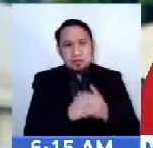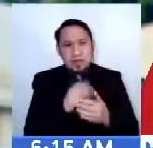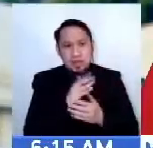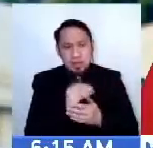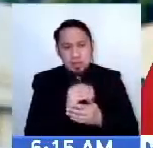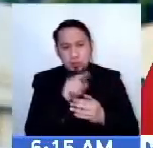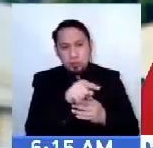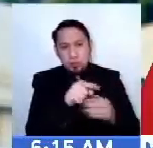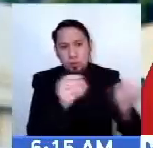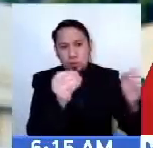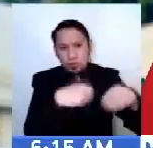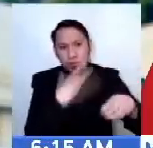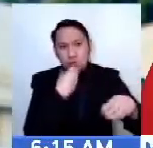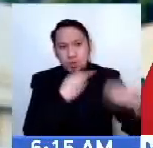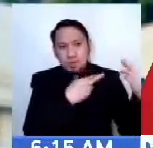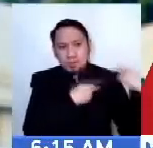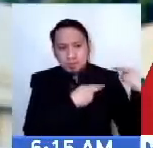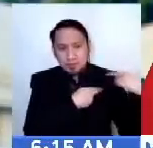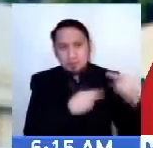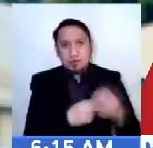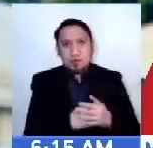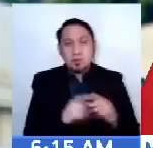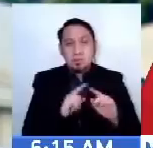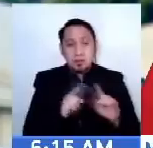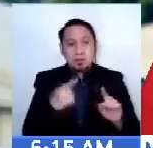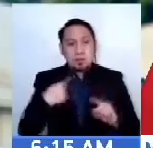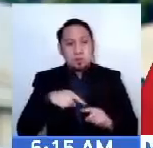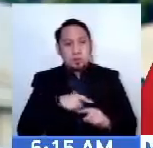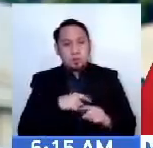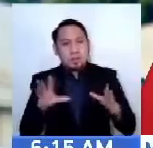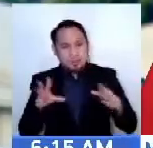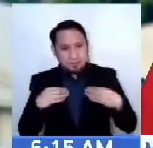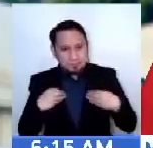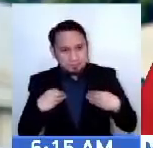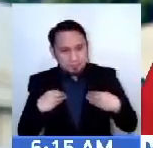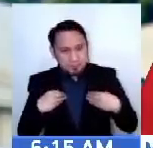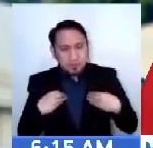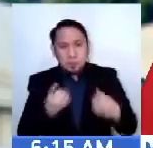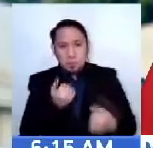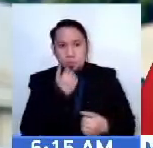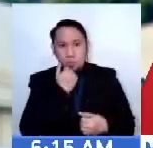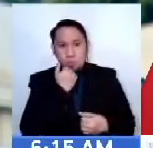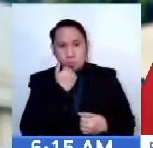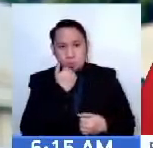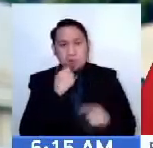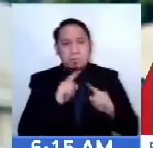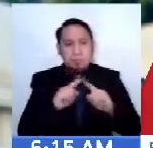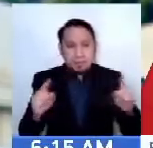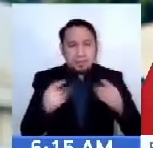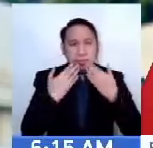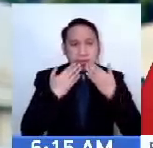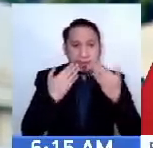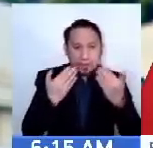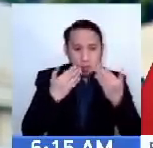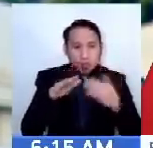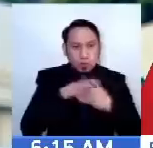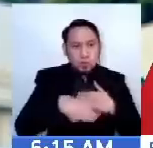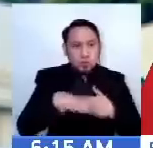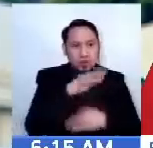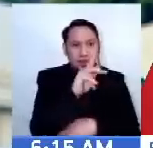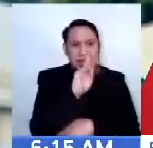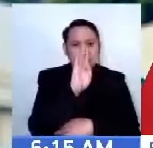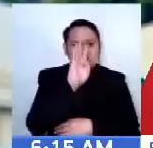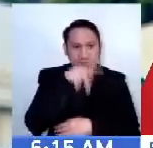man, inaako naman po ito ng Commissioner Election. Kaya naman po, nagpapasalamat tayo sa kapisanan ng mga broadcasters sa